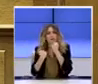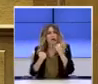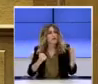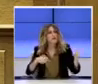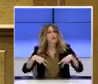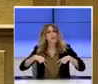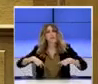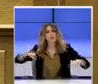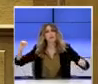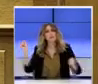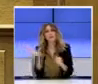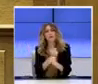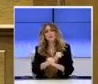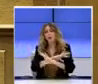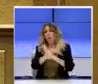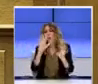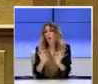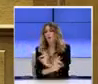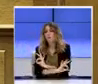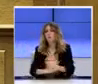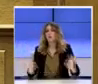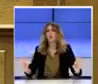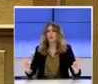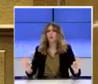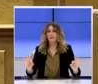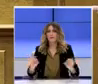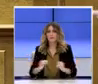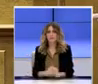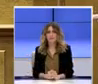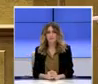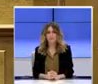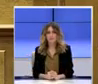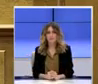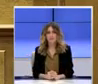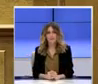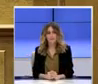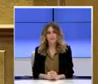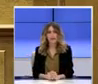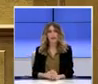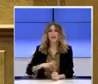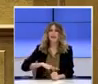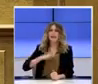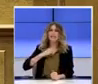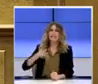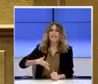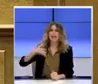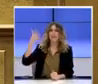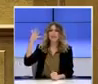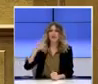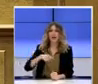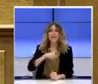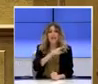Όταν, κύριε Μητσοτάκη, η μία σας δήλωση αντιστρατεύεται την άλλη,